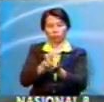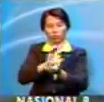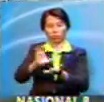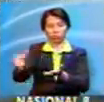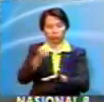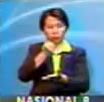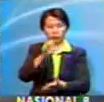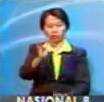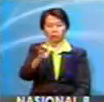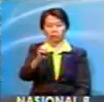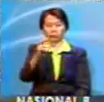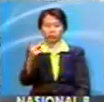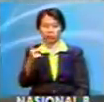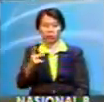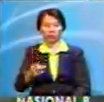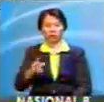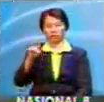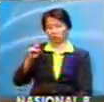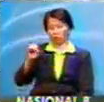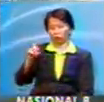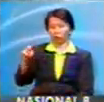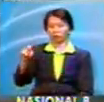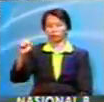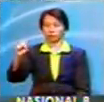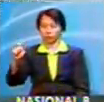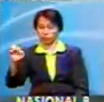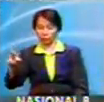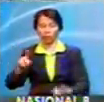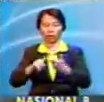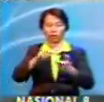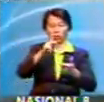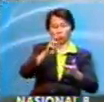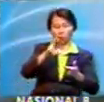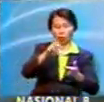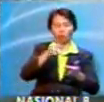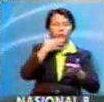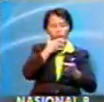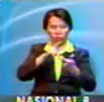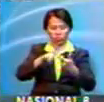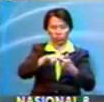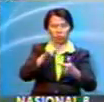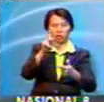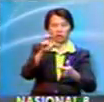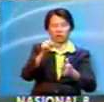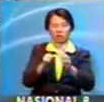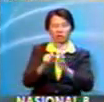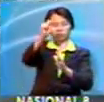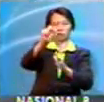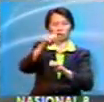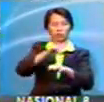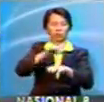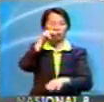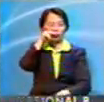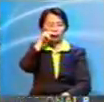sebanyak RM80,000. Kota Star dan Kuala Muda merupakan dua daerah yang mencatat kes tertinggi di negeri itu.